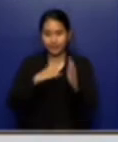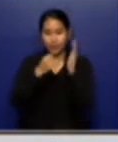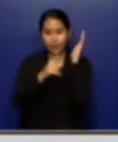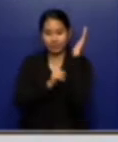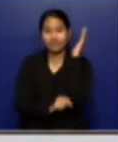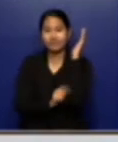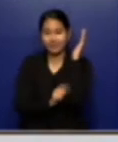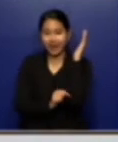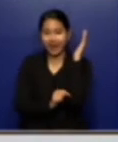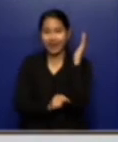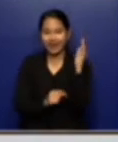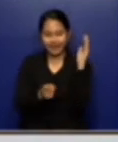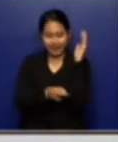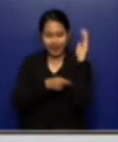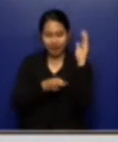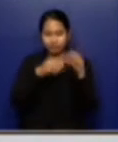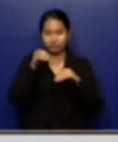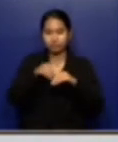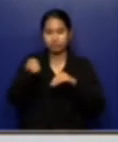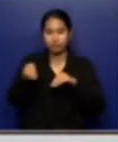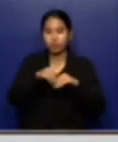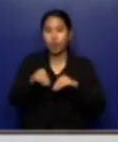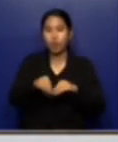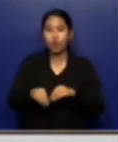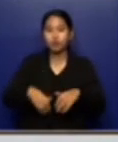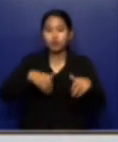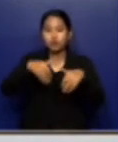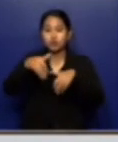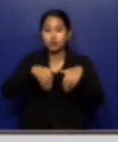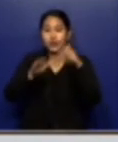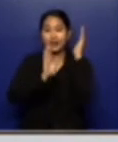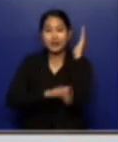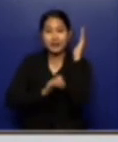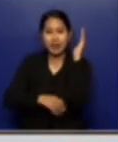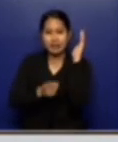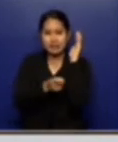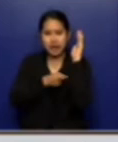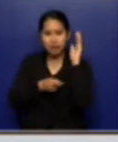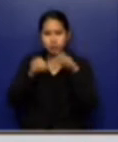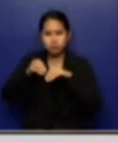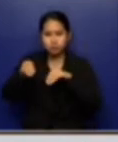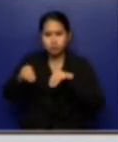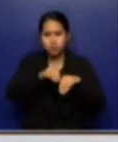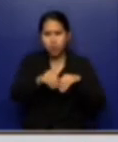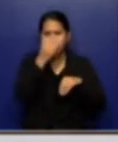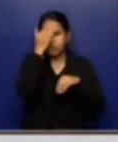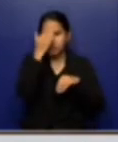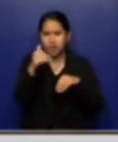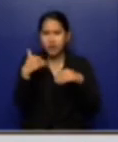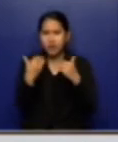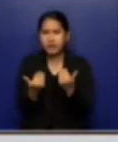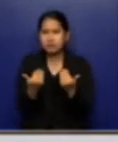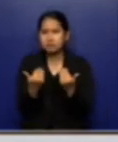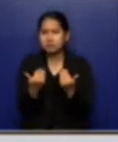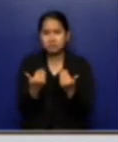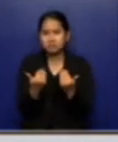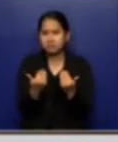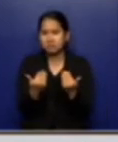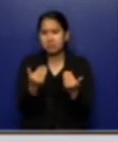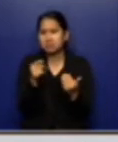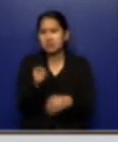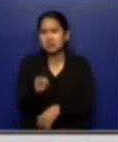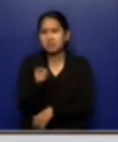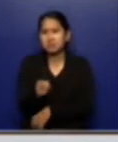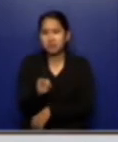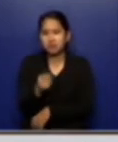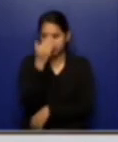กยางพาราเยอะพี่น้องชาวภาคใต้ปลูกยางพาราเยอะทำไมวันนี้ยางพารามันถึงหยุดอยู่กับที่เพราะมัน